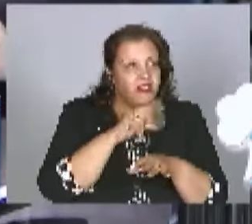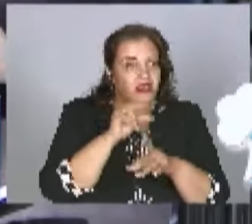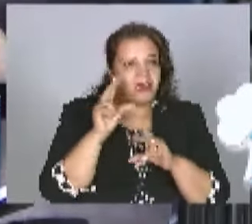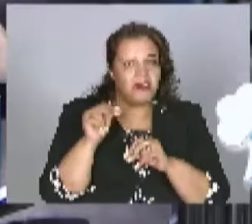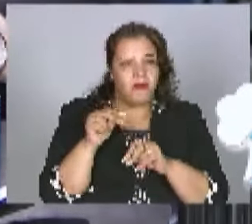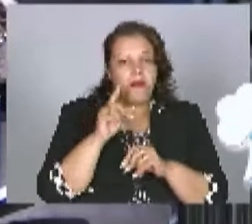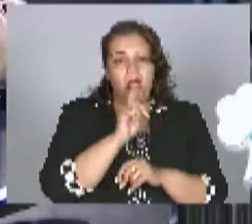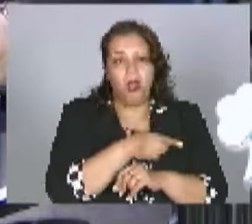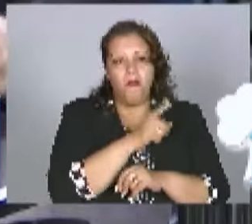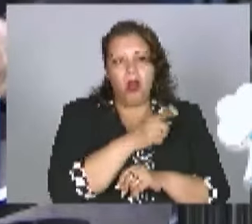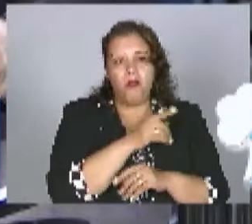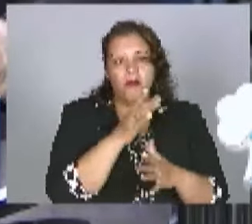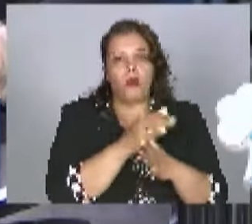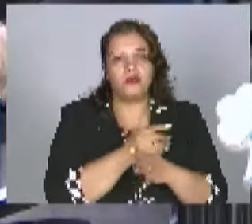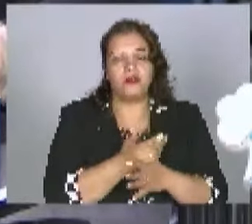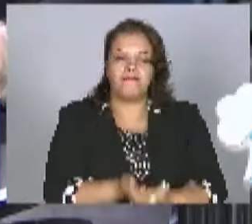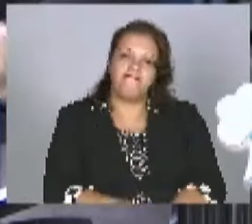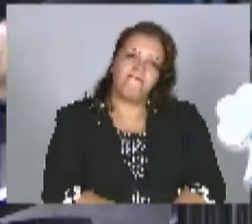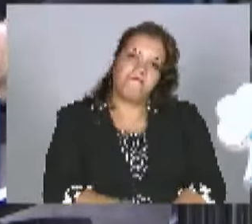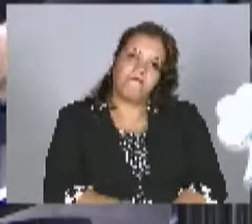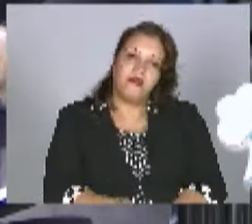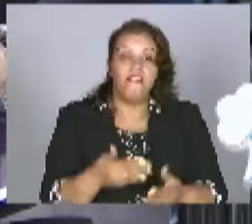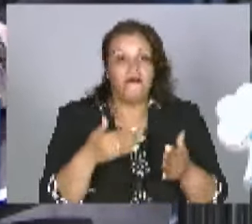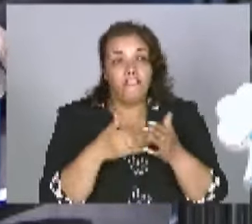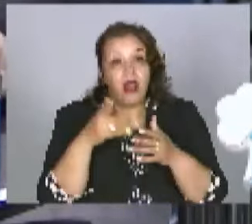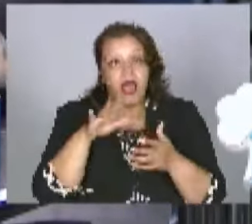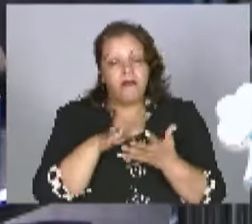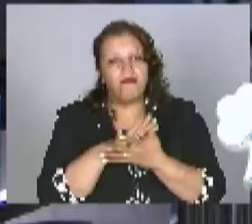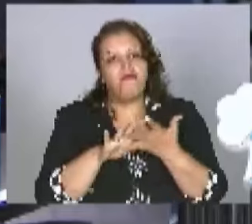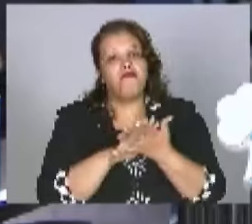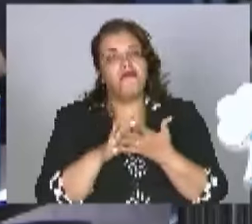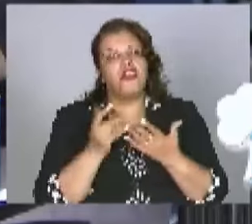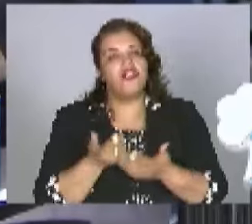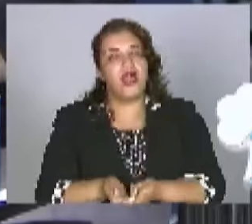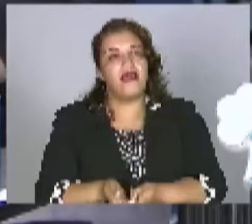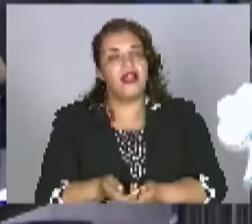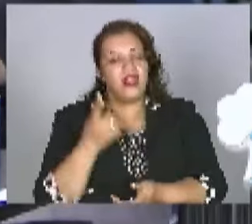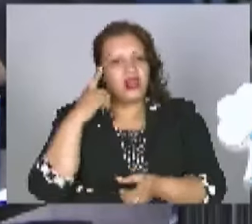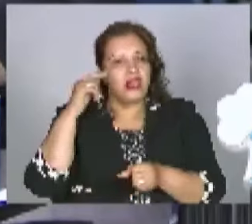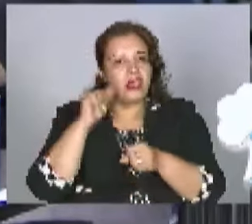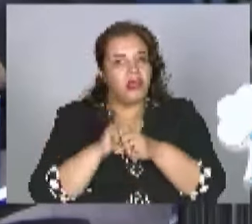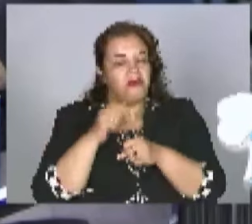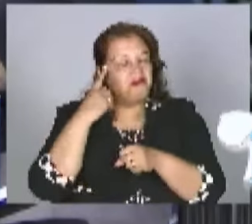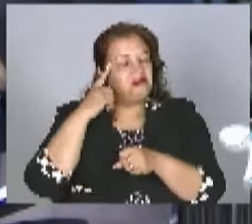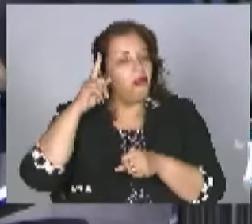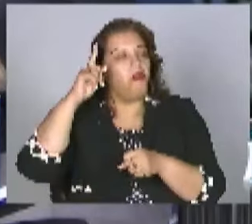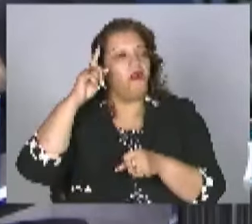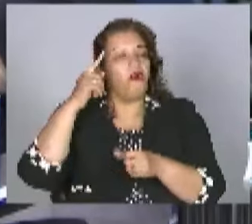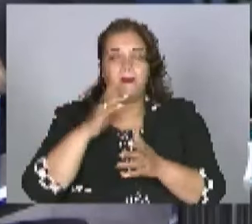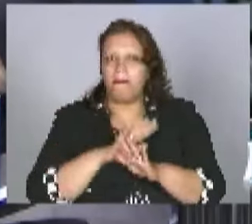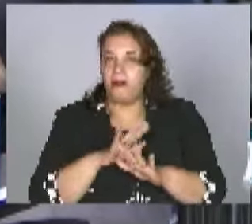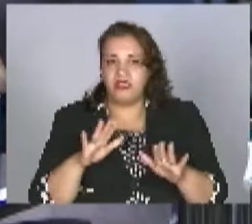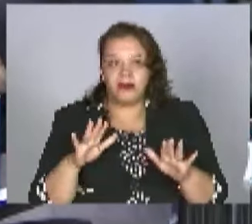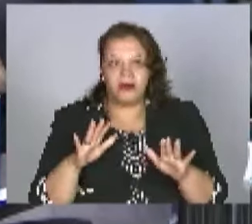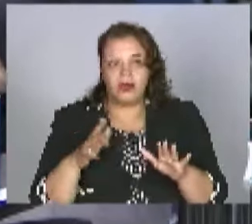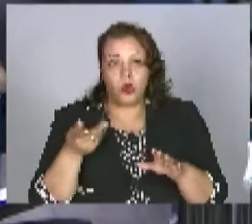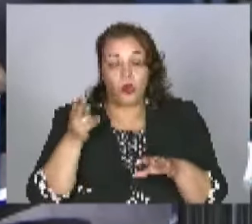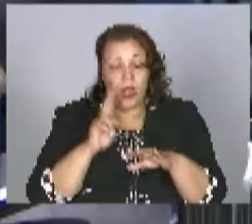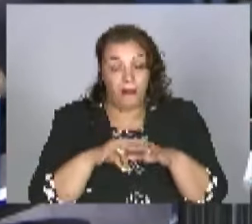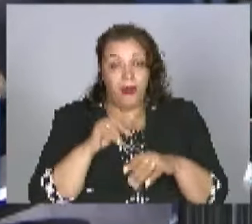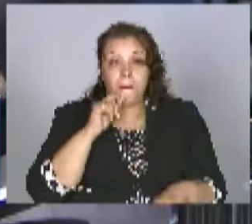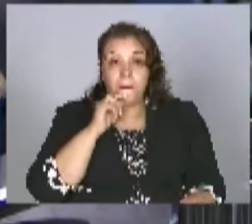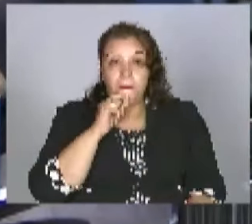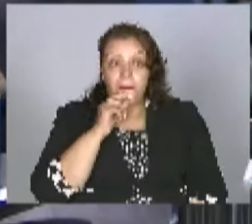فده يولد شخصيه متسلطه ب برض في احيان كثيره البنت